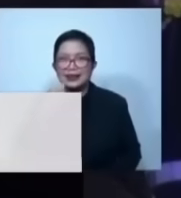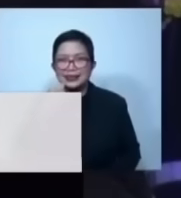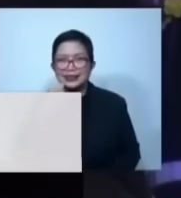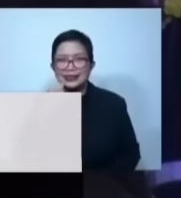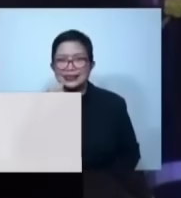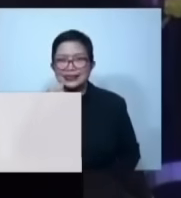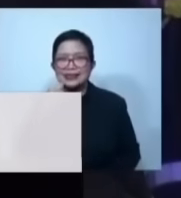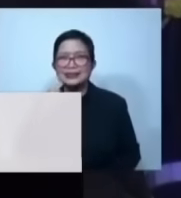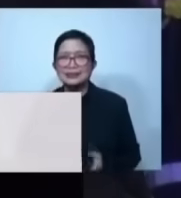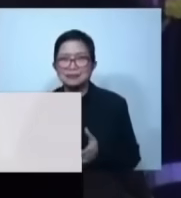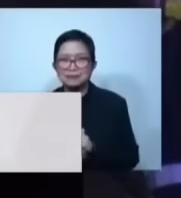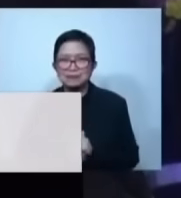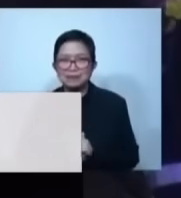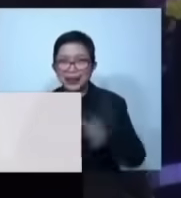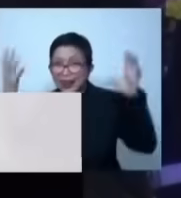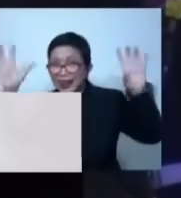Rasid